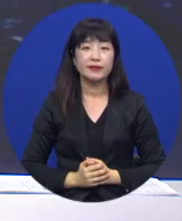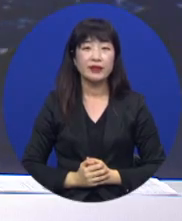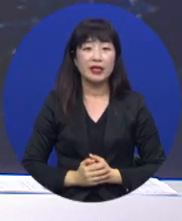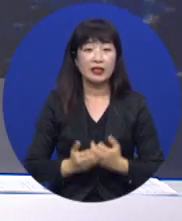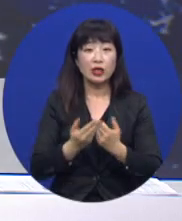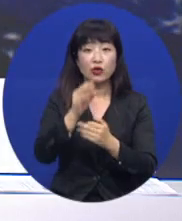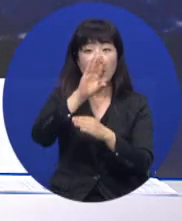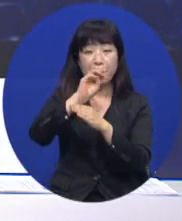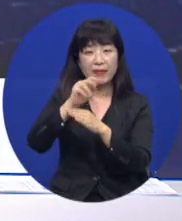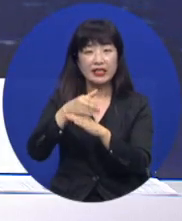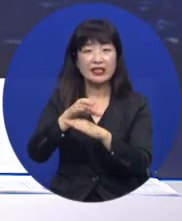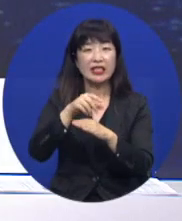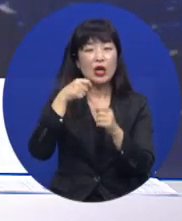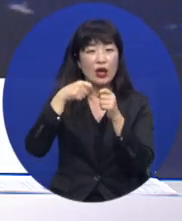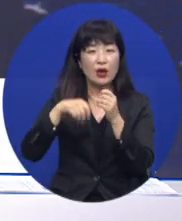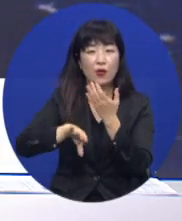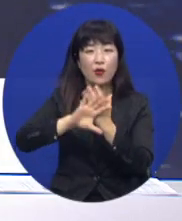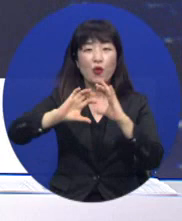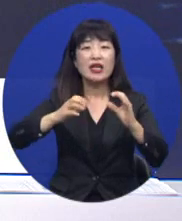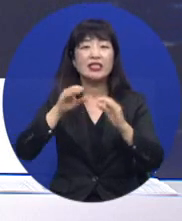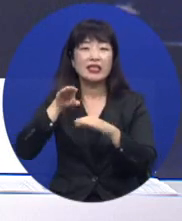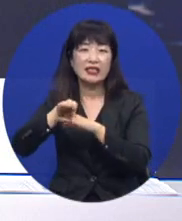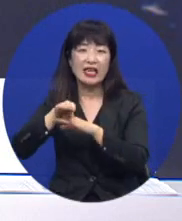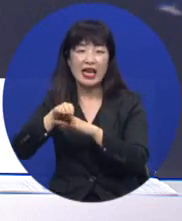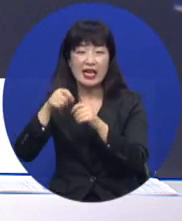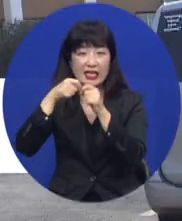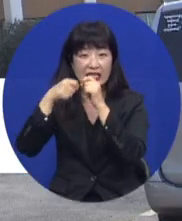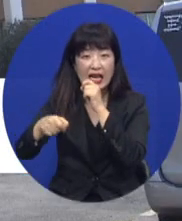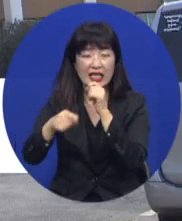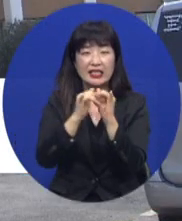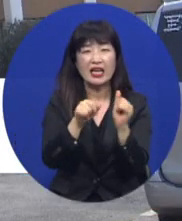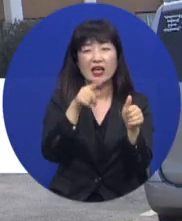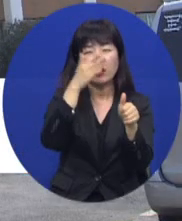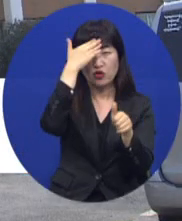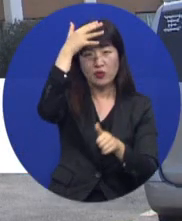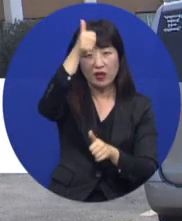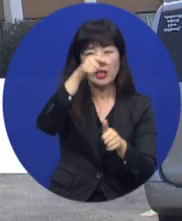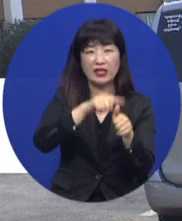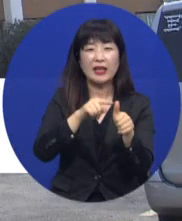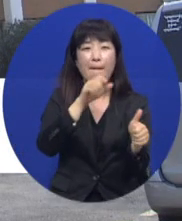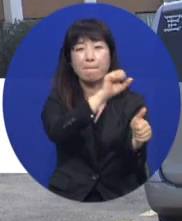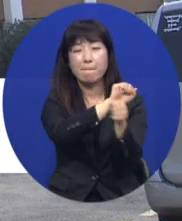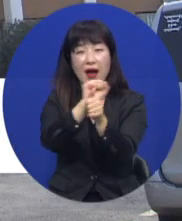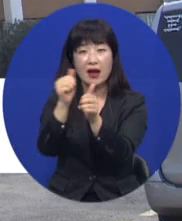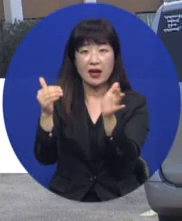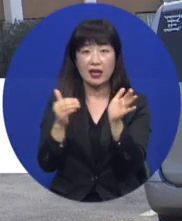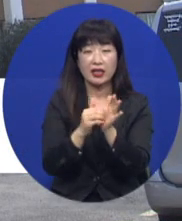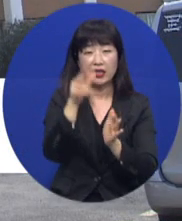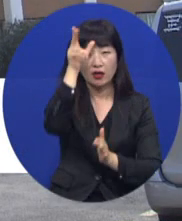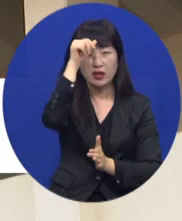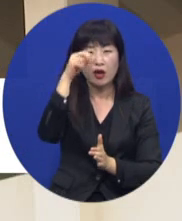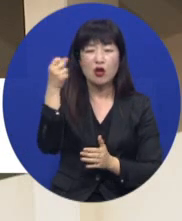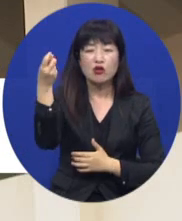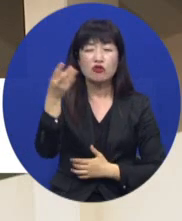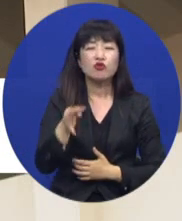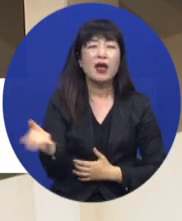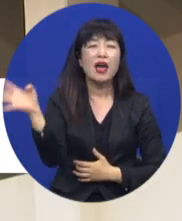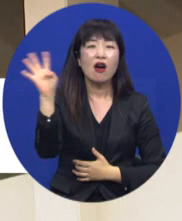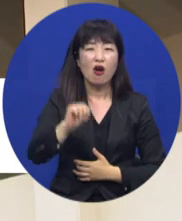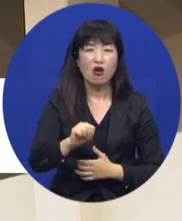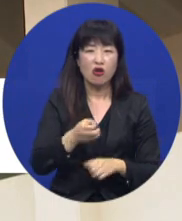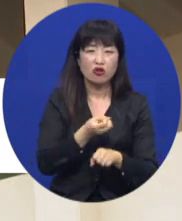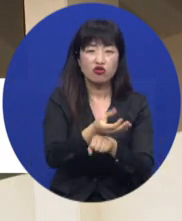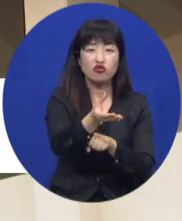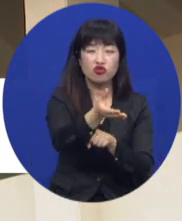재주 임시 가 보도한 외제차 수출 사기 사건의 주범이 구속됐습니다 제주 경찰청은 수백억 원 태 차량 수출